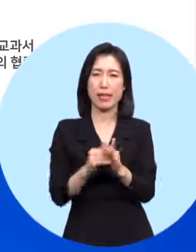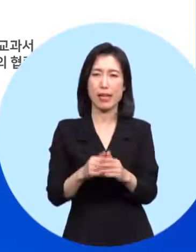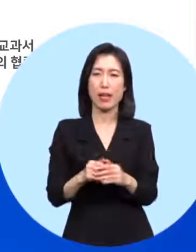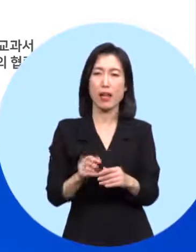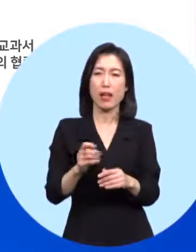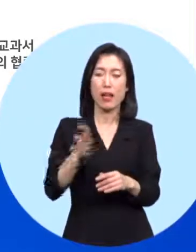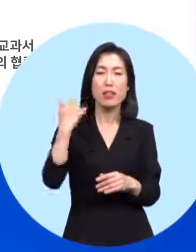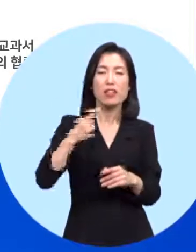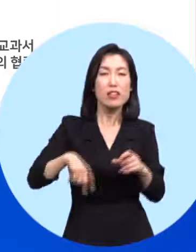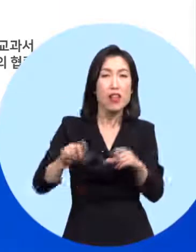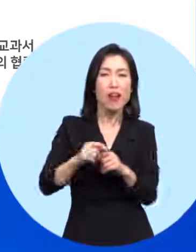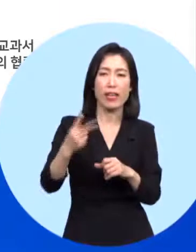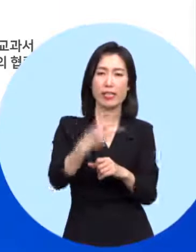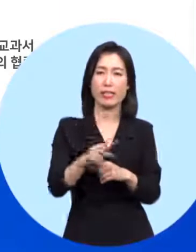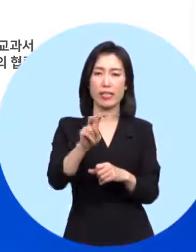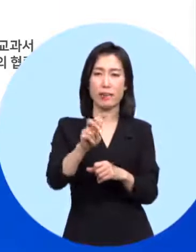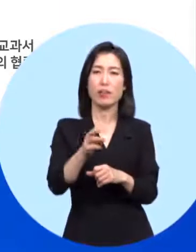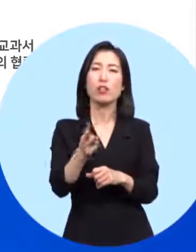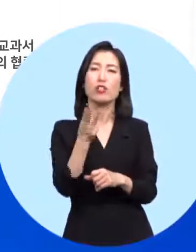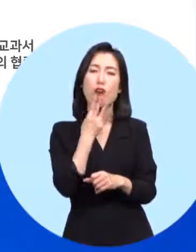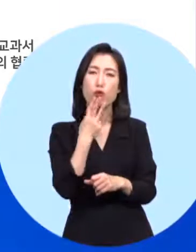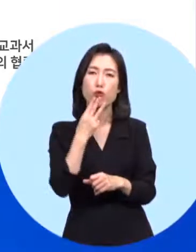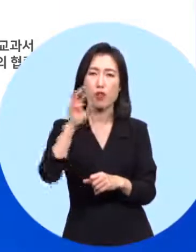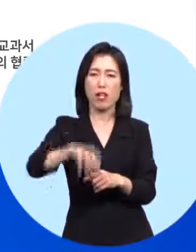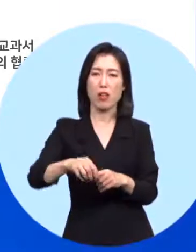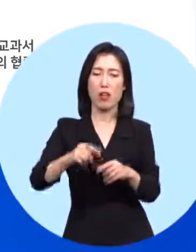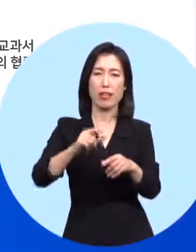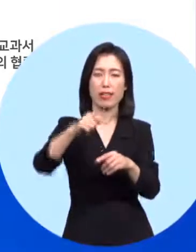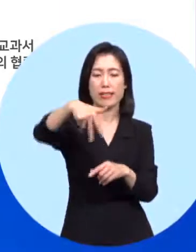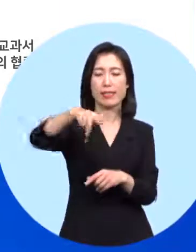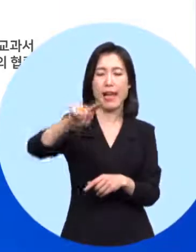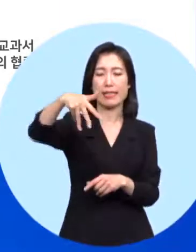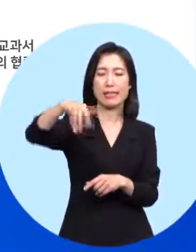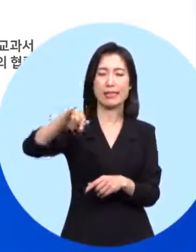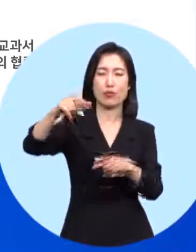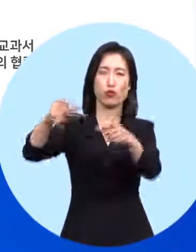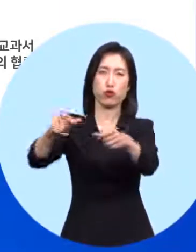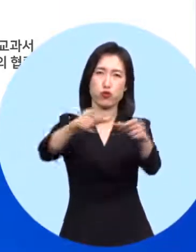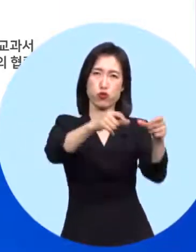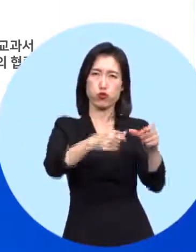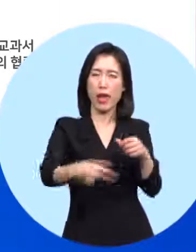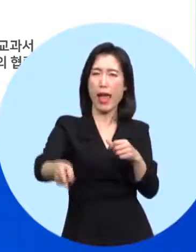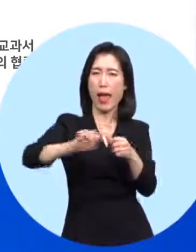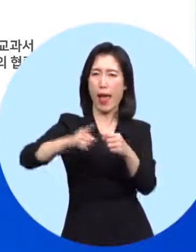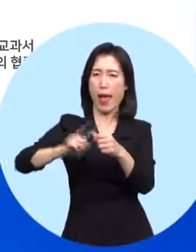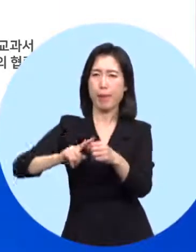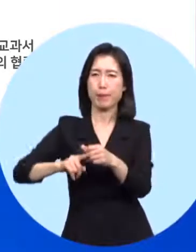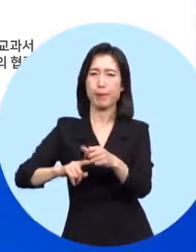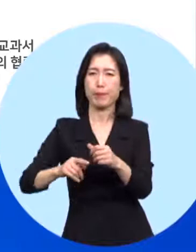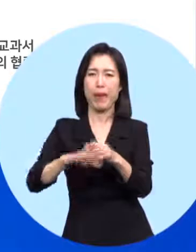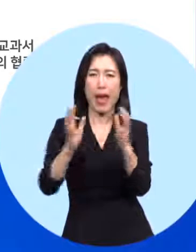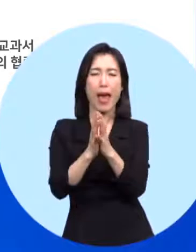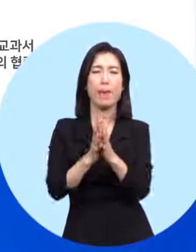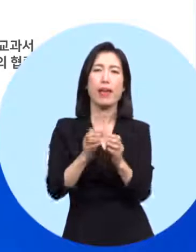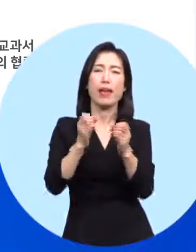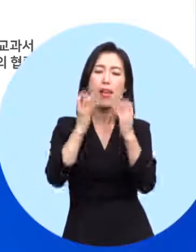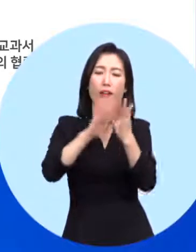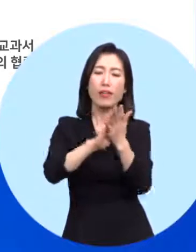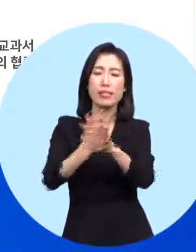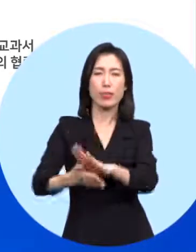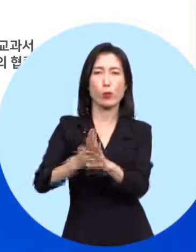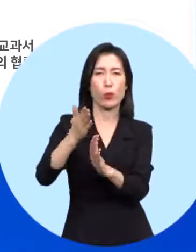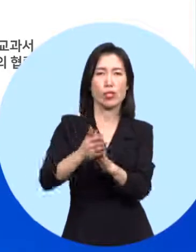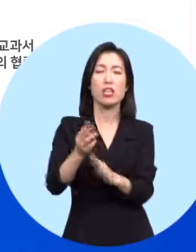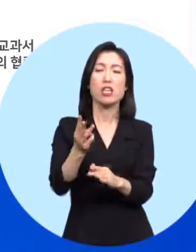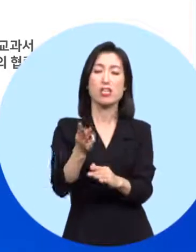서울시 교육청 그리고 자치구들이 함께 상생과 협력의 글로벌 교육 혁신도시